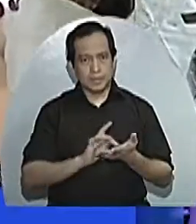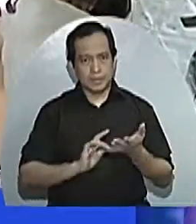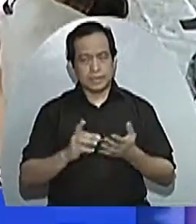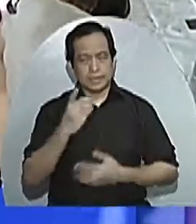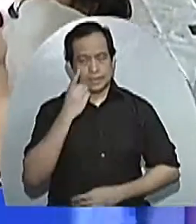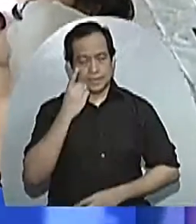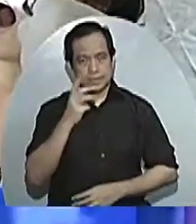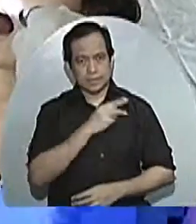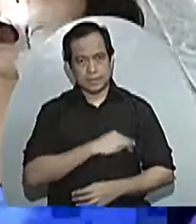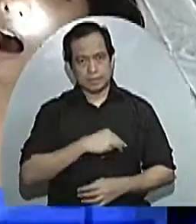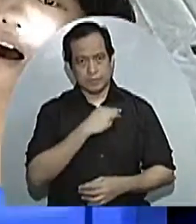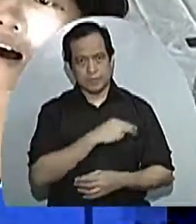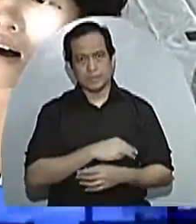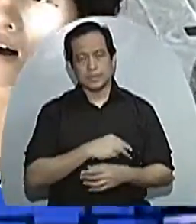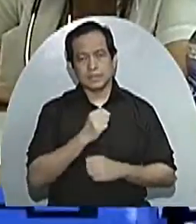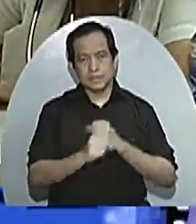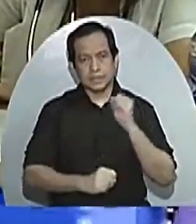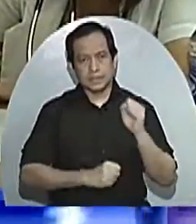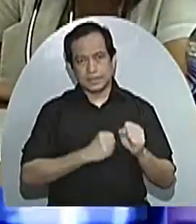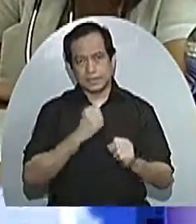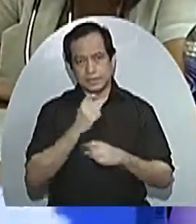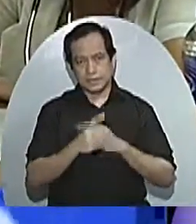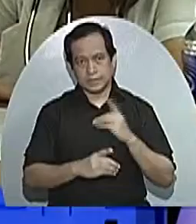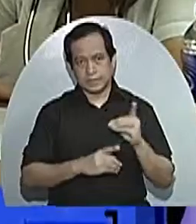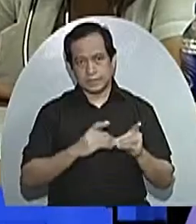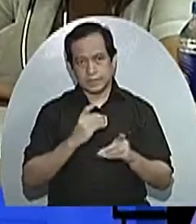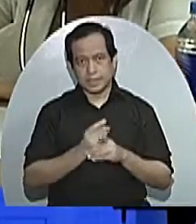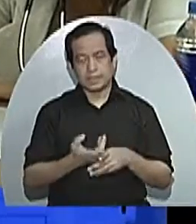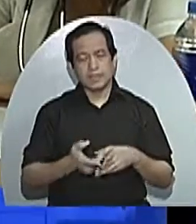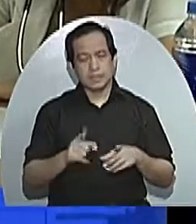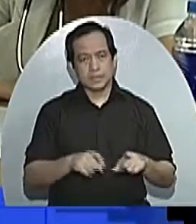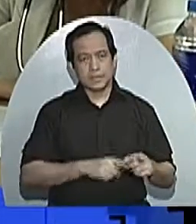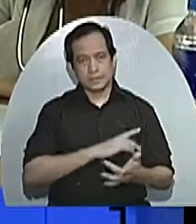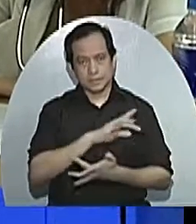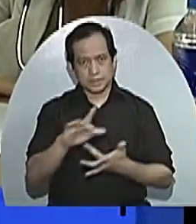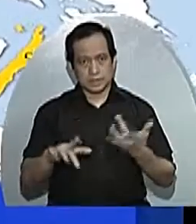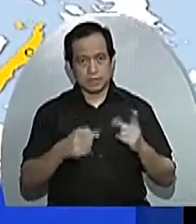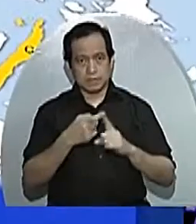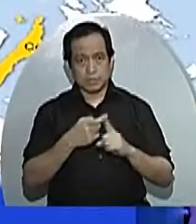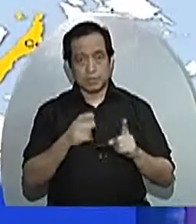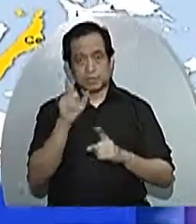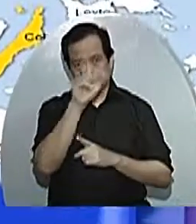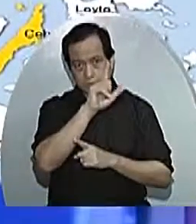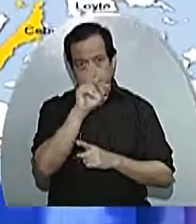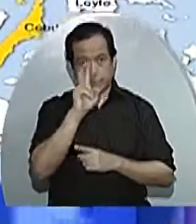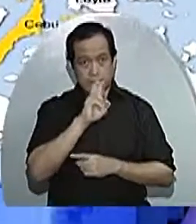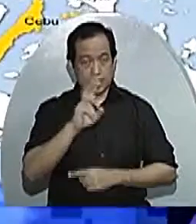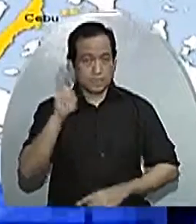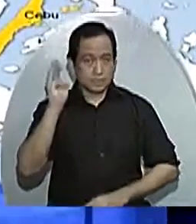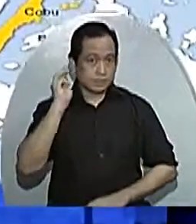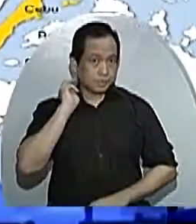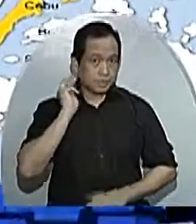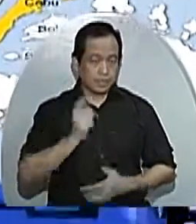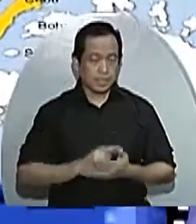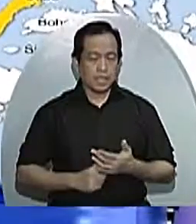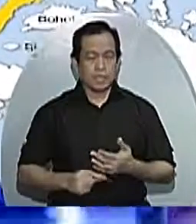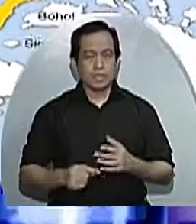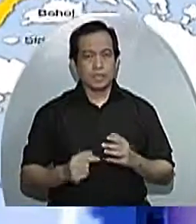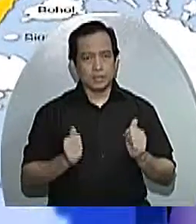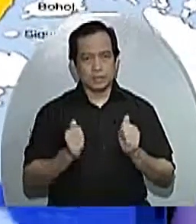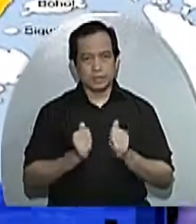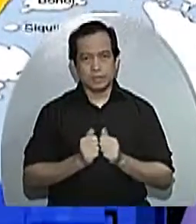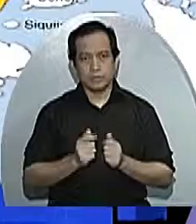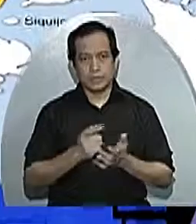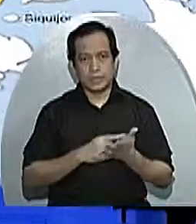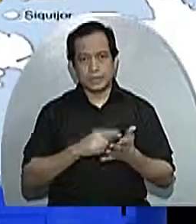medical and dental missions na dekada na ang itinagal sa pag-iikot mula Luzon, Visayas at